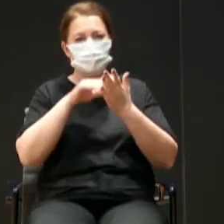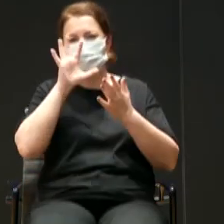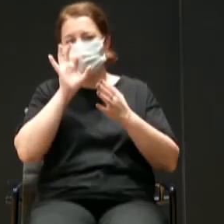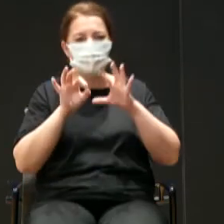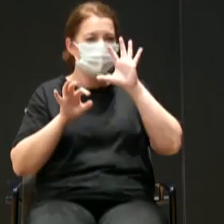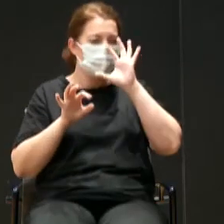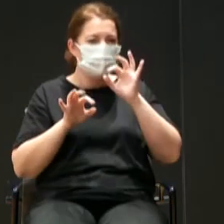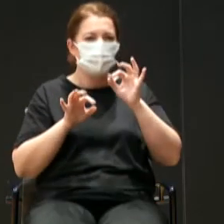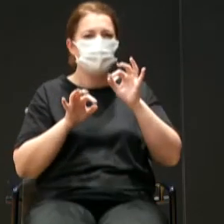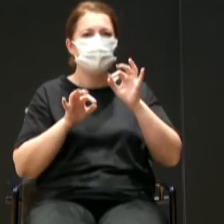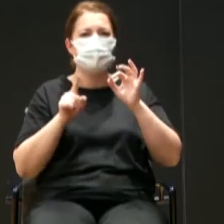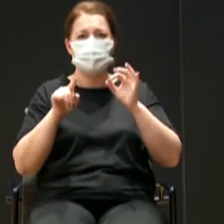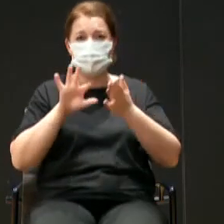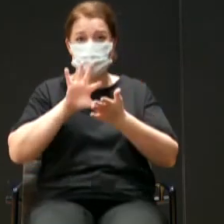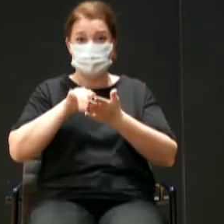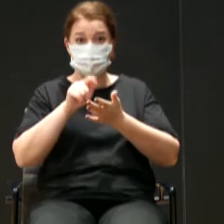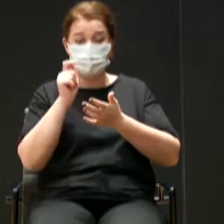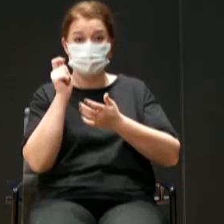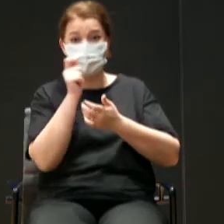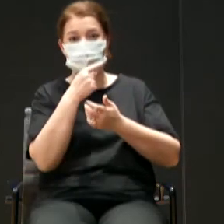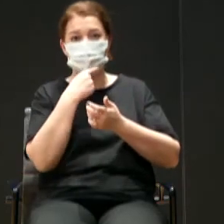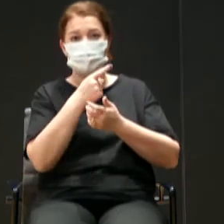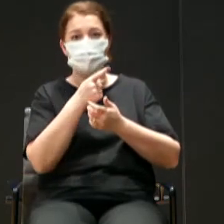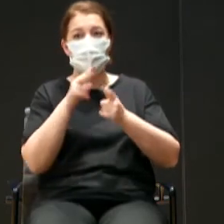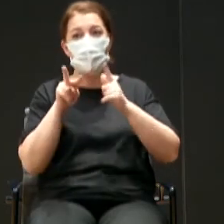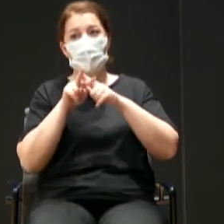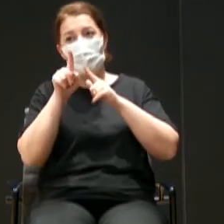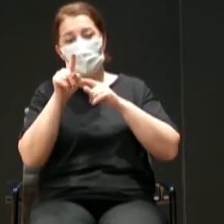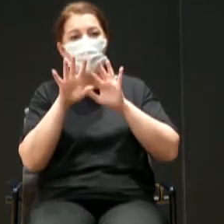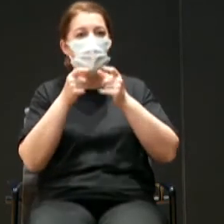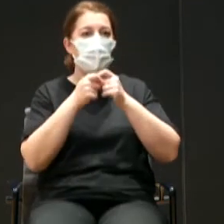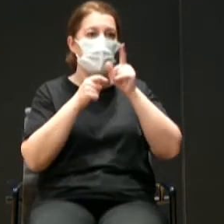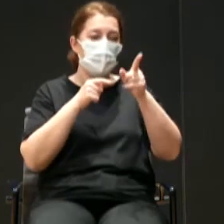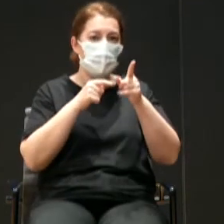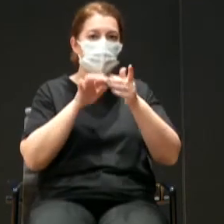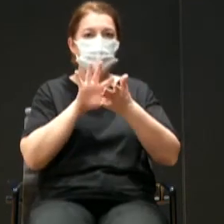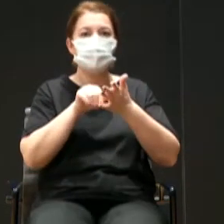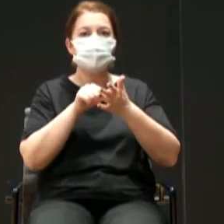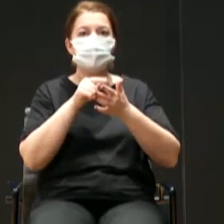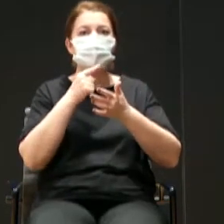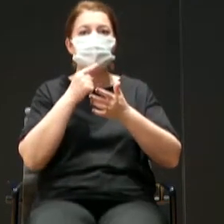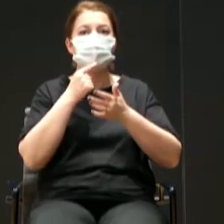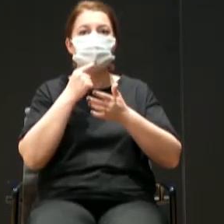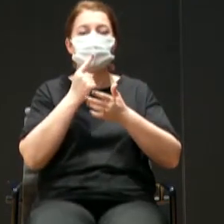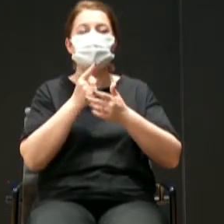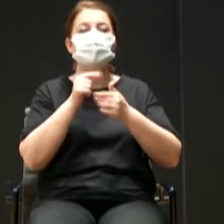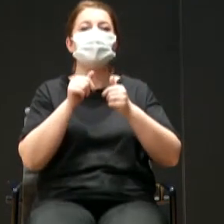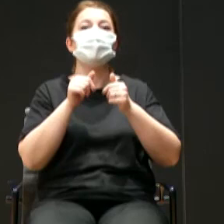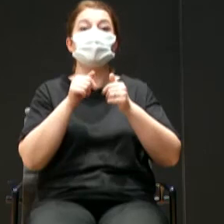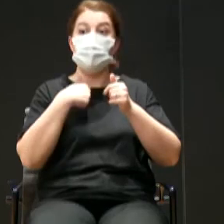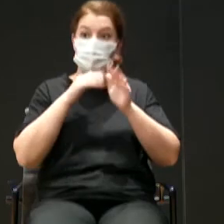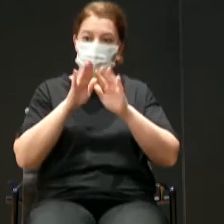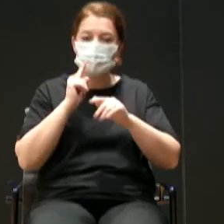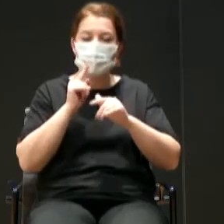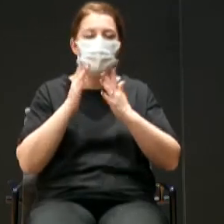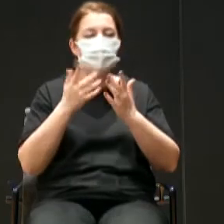kimseye, şimdi Mülayim Bey hırsız derken, işte A ya da B kişisi ya da şu kişi hırsız dese müdahale ederiz, hep birlikte müdahale edelim. Ya da